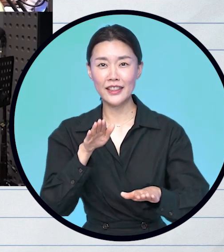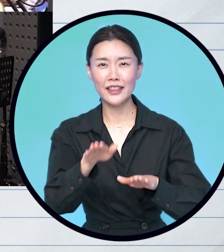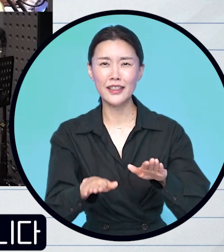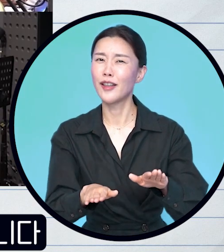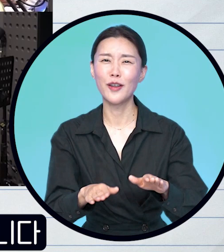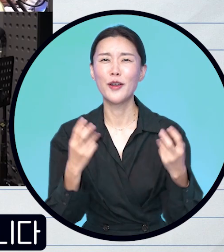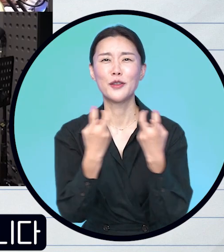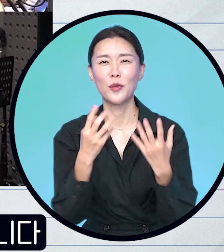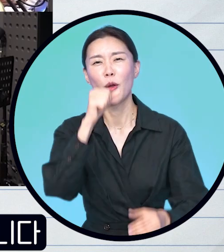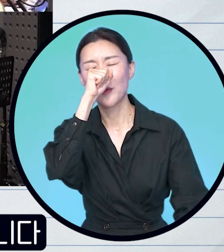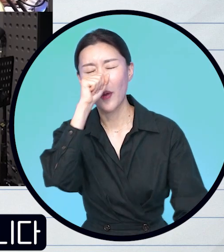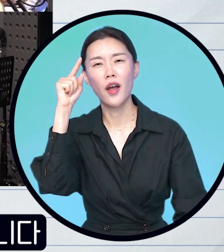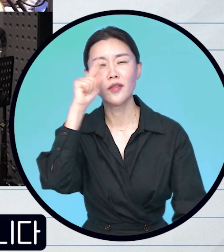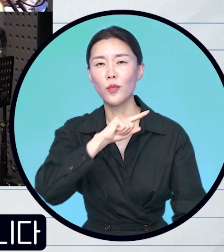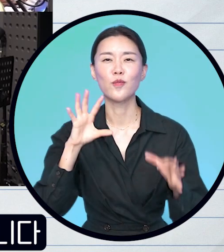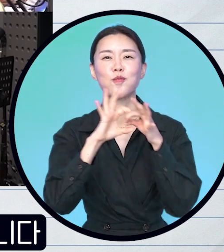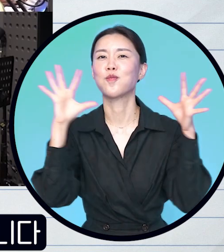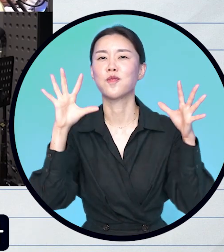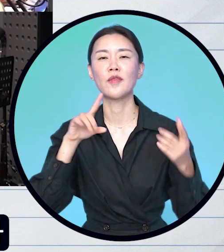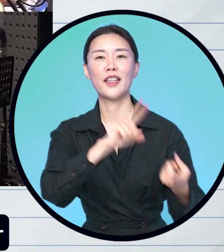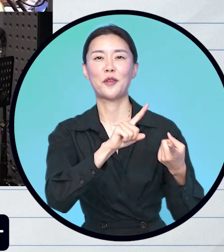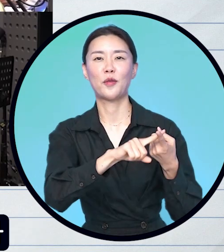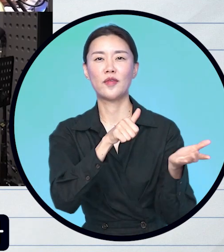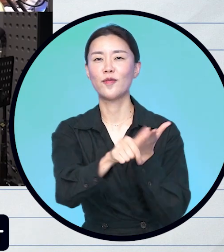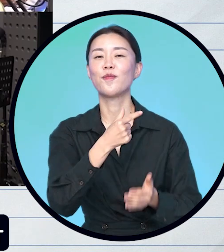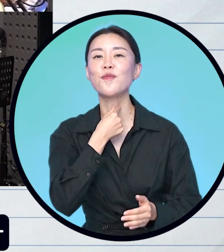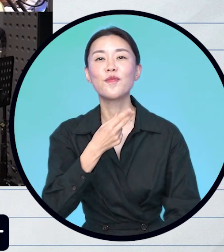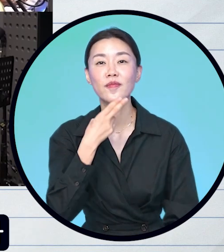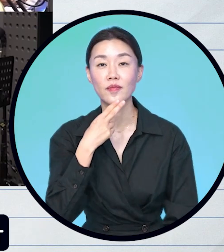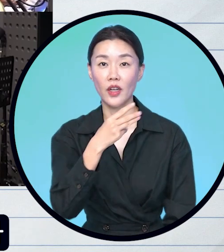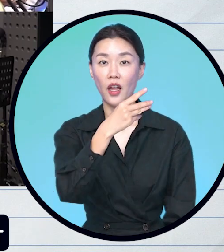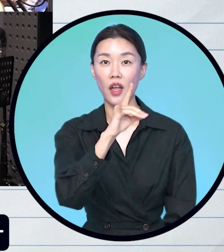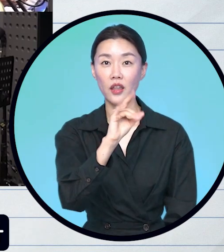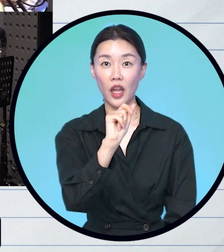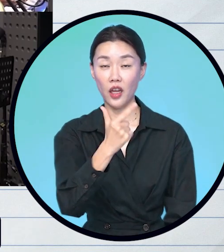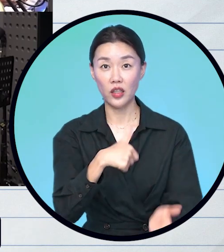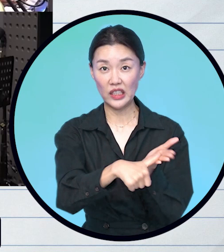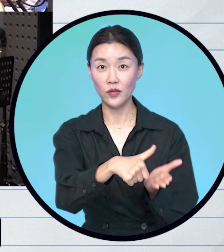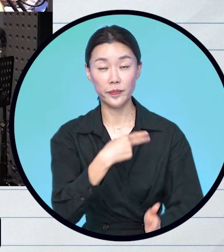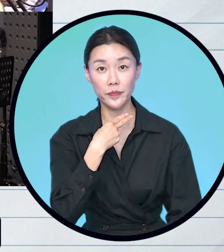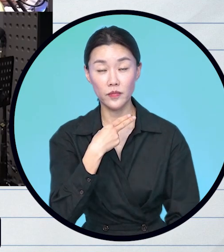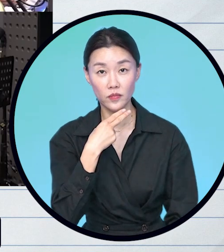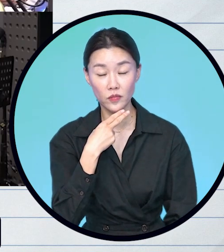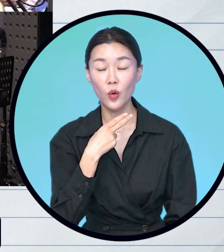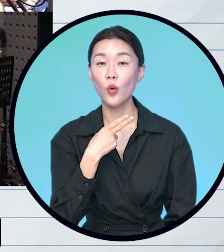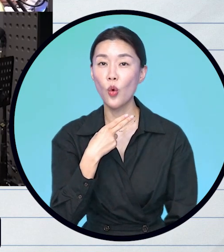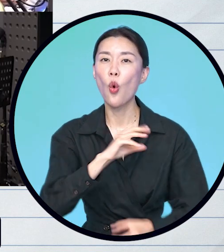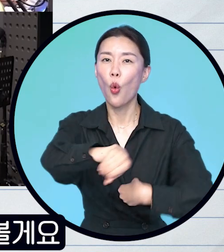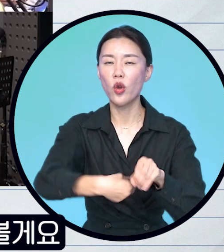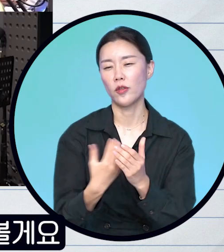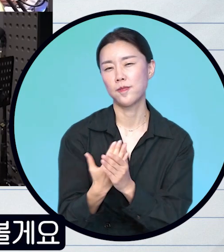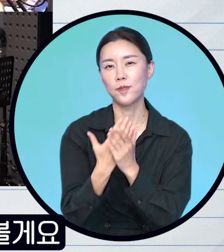해서 약간의 흑역사일 수 있어도 저는 네. 남겨두고 싶습니다. 태연 씨는 그렇죠. 절대 하나도 없애고 싶지 않다. 네. 오히려 그렇게 해서 성장하는